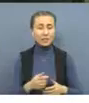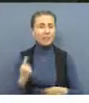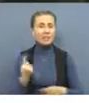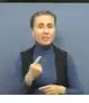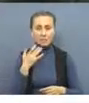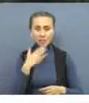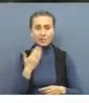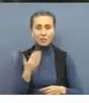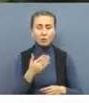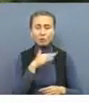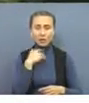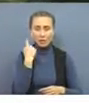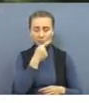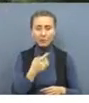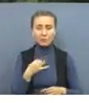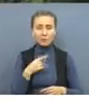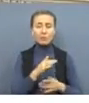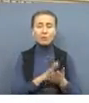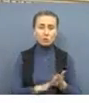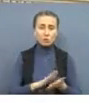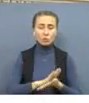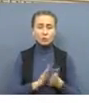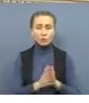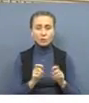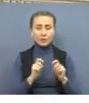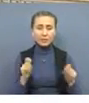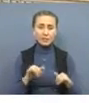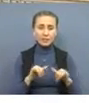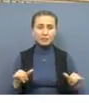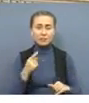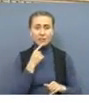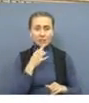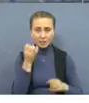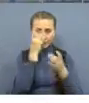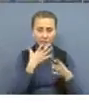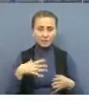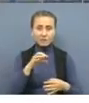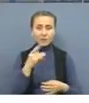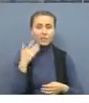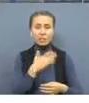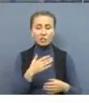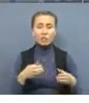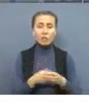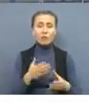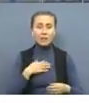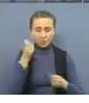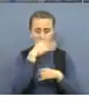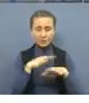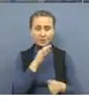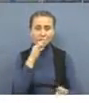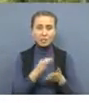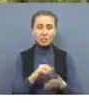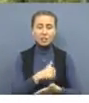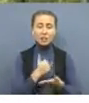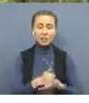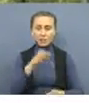нации в ее многообразии. Мы продолжим создавать условия для развития языков и культуры всех этнических групп в нашей стране, отмечает глава